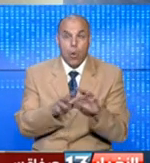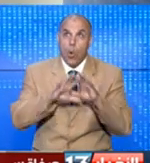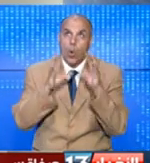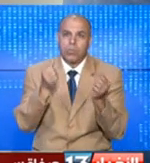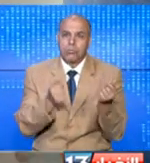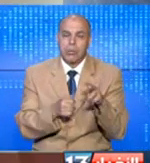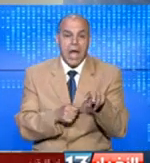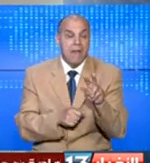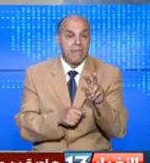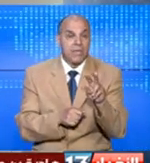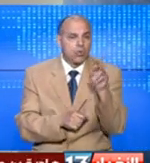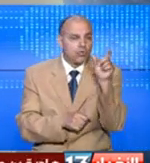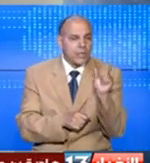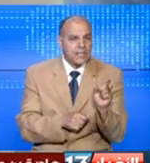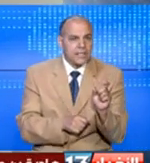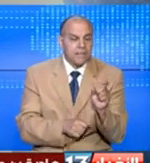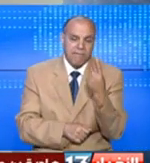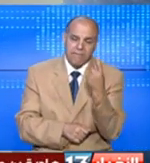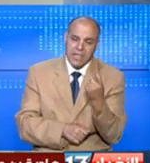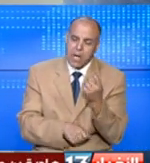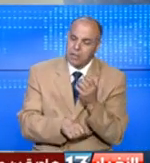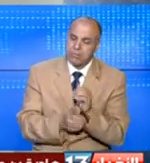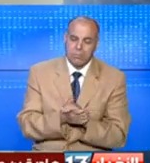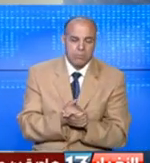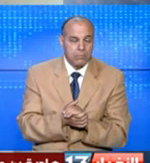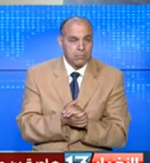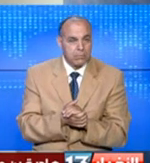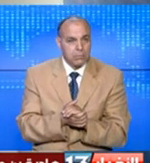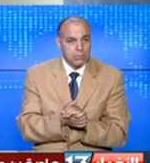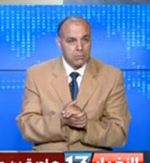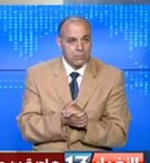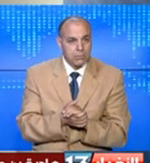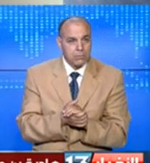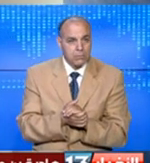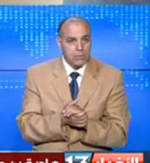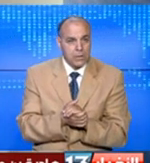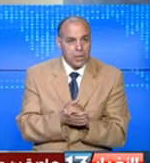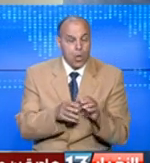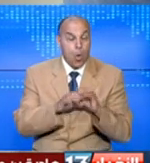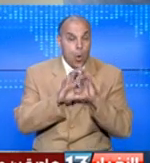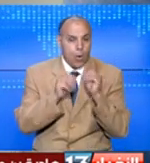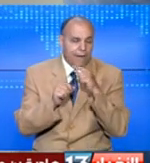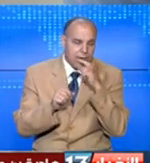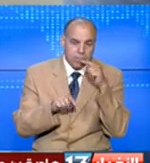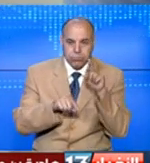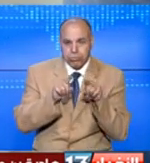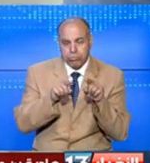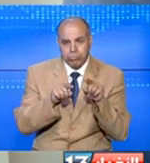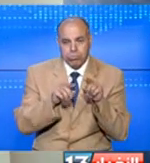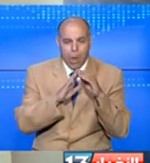الفين شخص اليوم اه اه عميل الشريحه العمريه